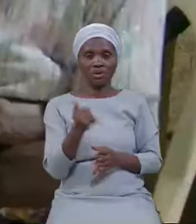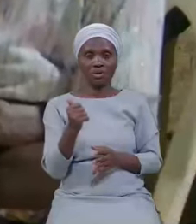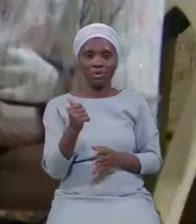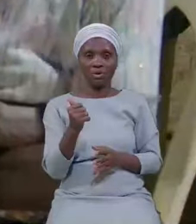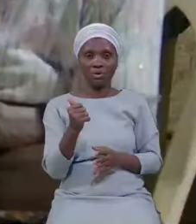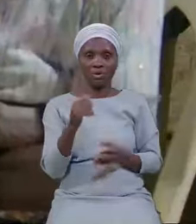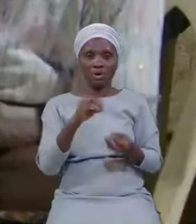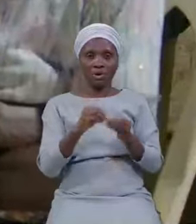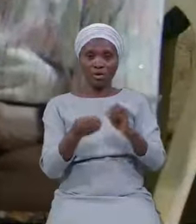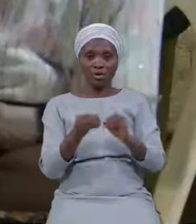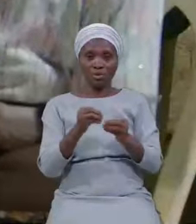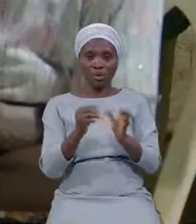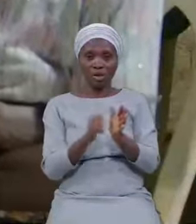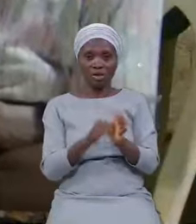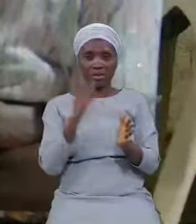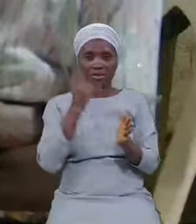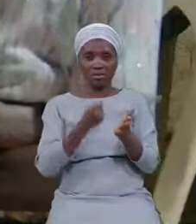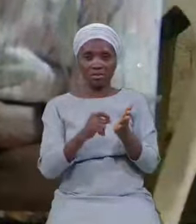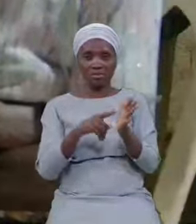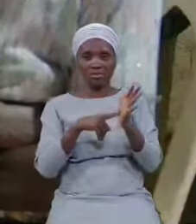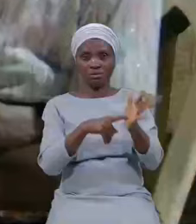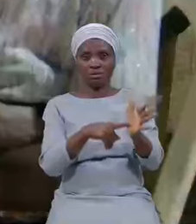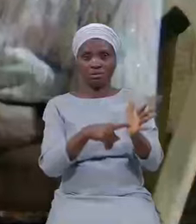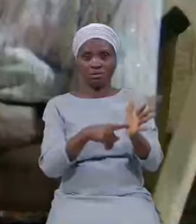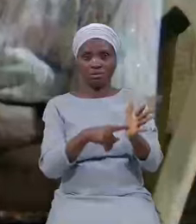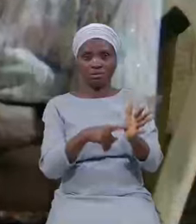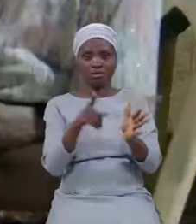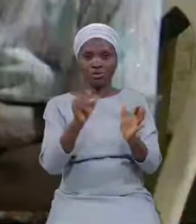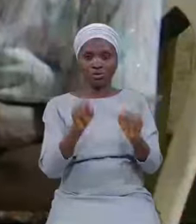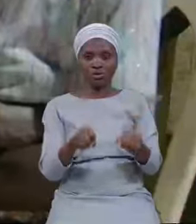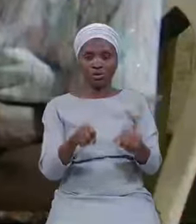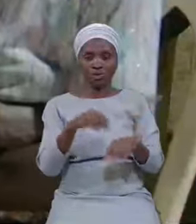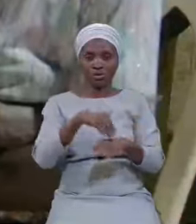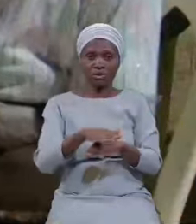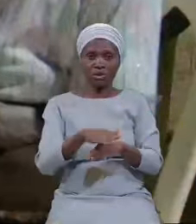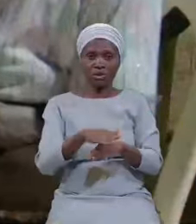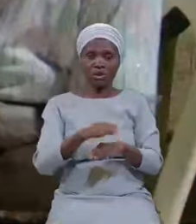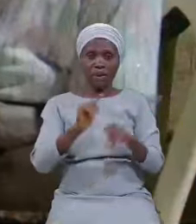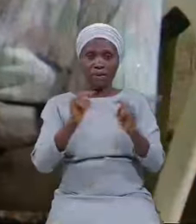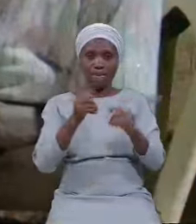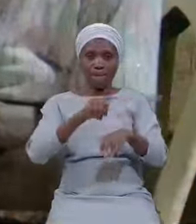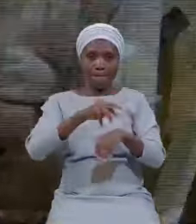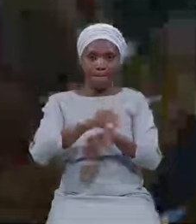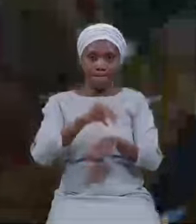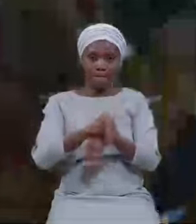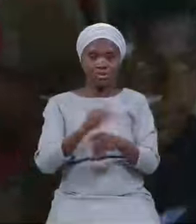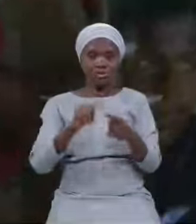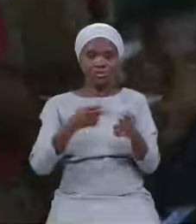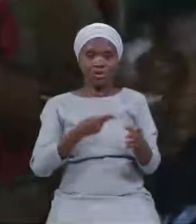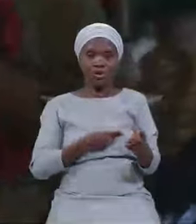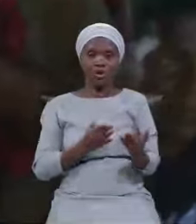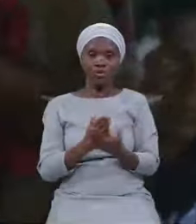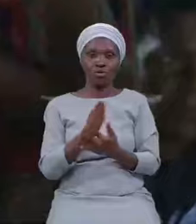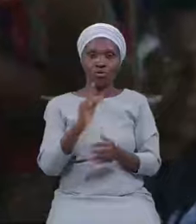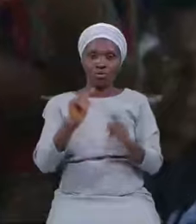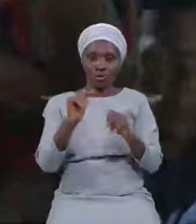vous pouvez donc cliquer. Il y a aussi un numéro qui s'affiche ou bien des numéros qui vous sont communiqués. Vous pourrez